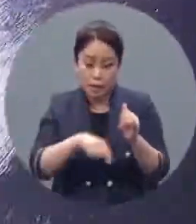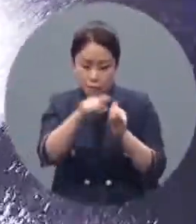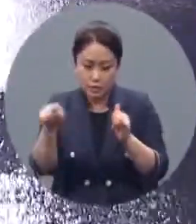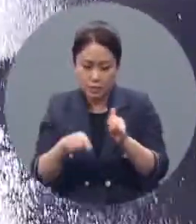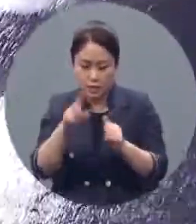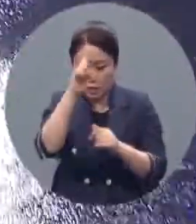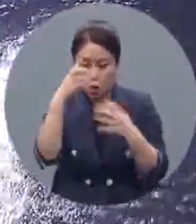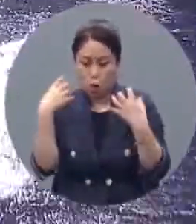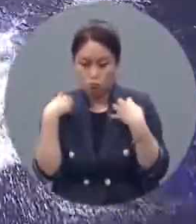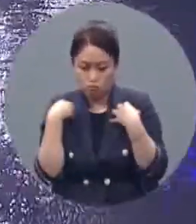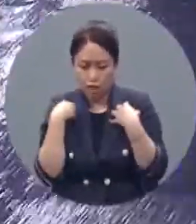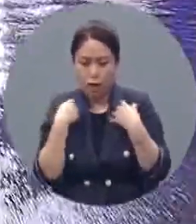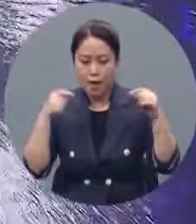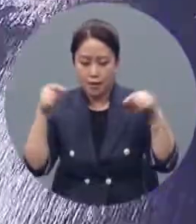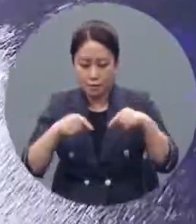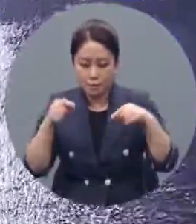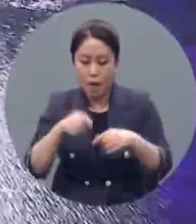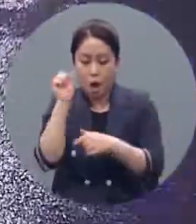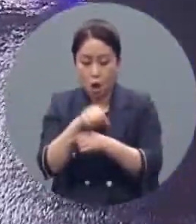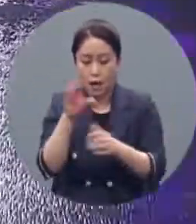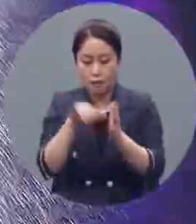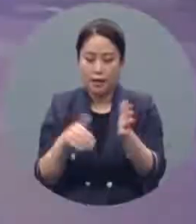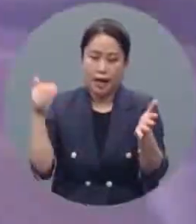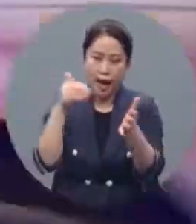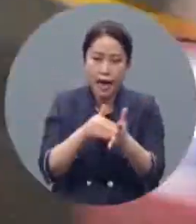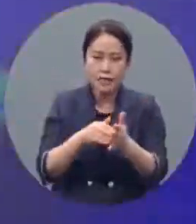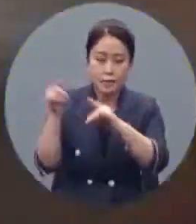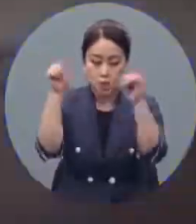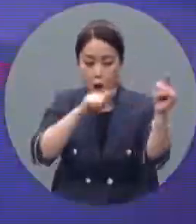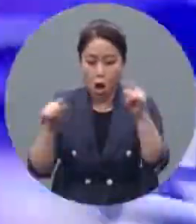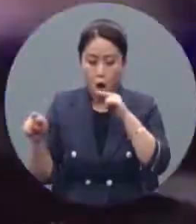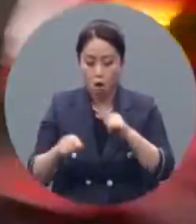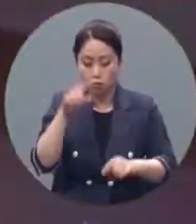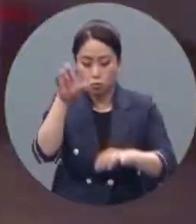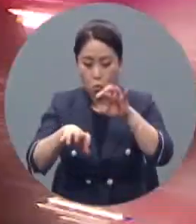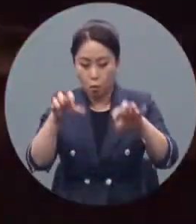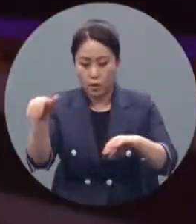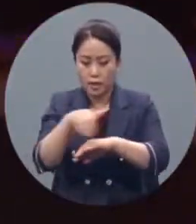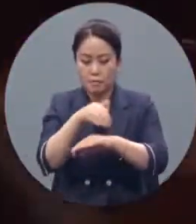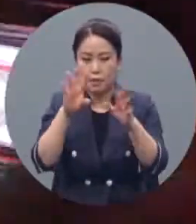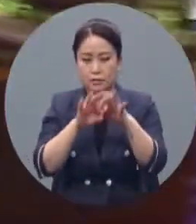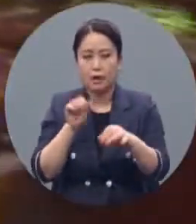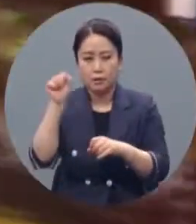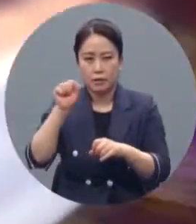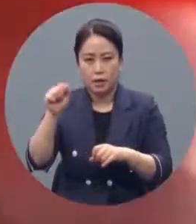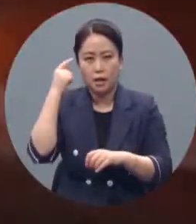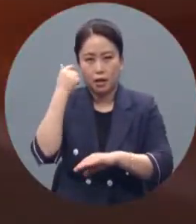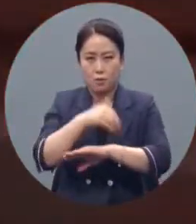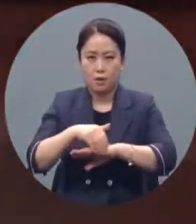돌며 게릴라 차량 시위를 이어가겠다고 밝혔습니다. MBC 뉴스 김윤아입니다.